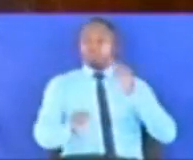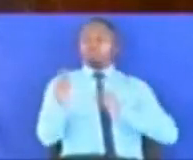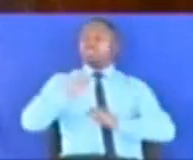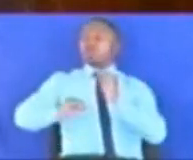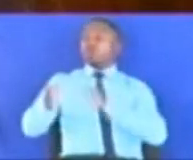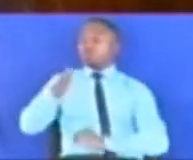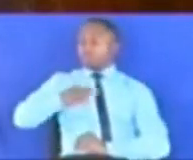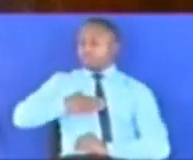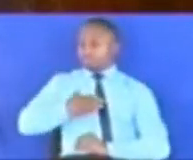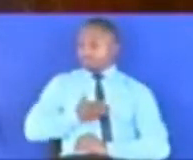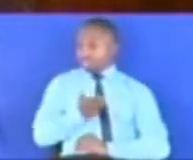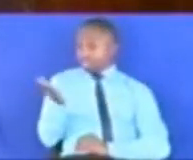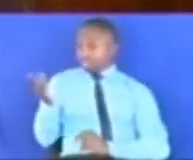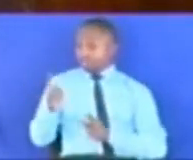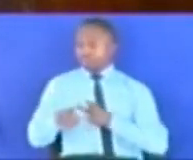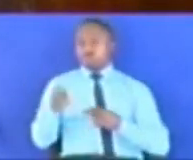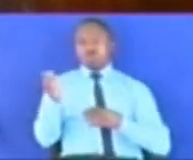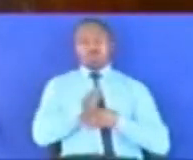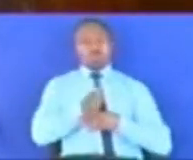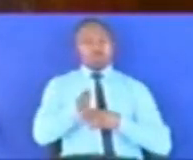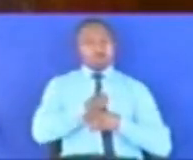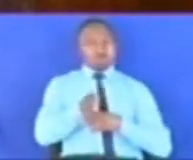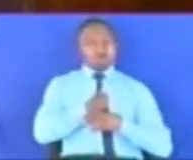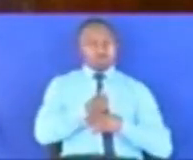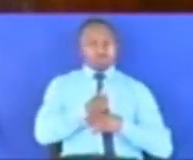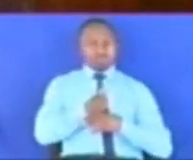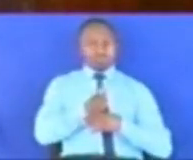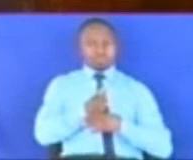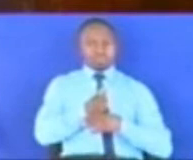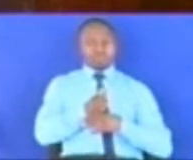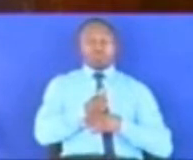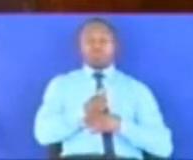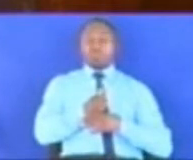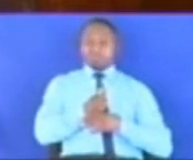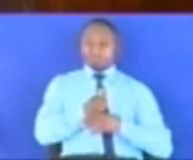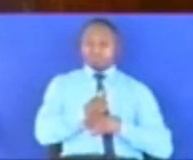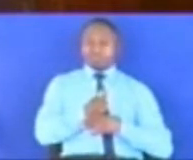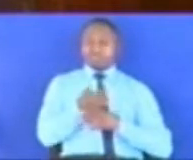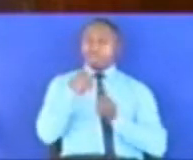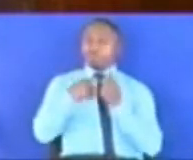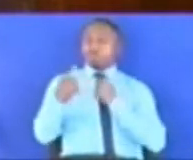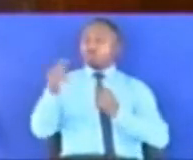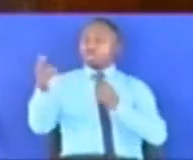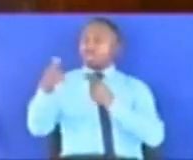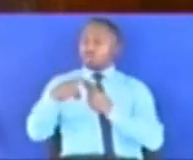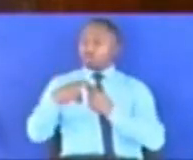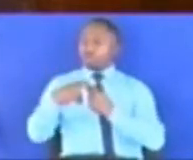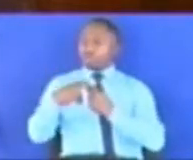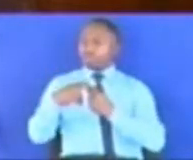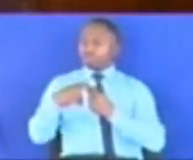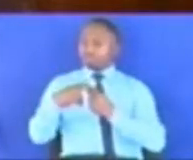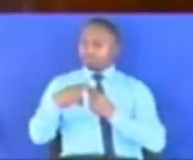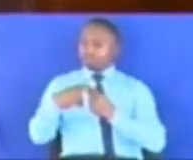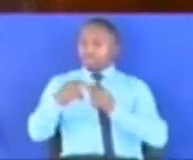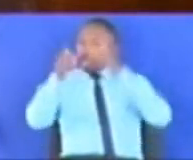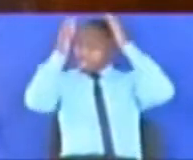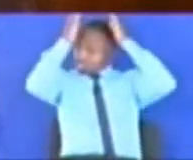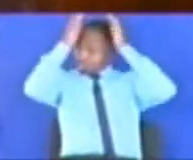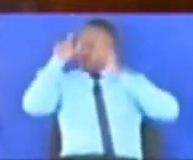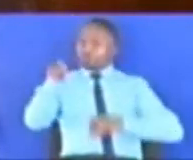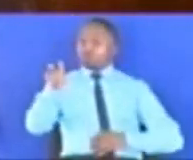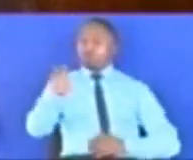uko kufuatia suala zima alilozungumza alilozungumza Askofu